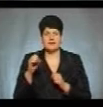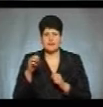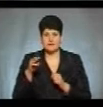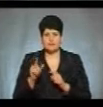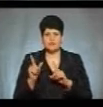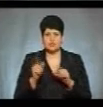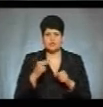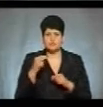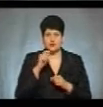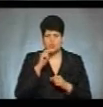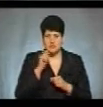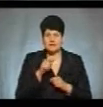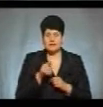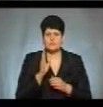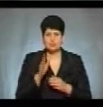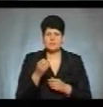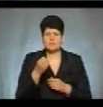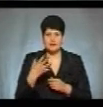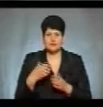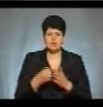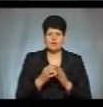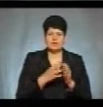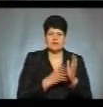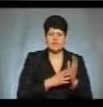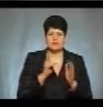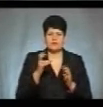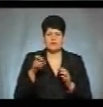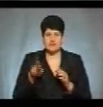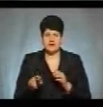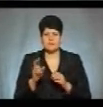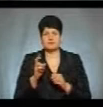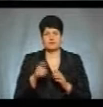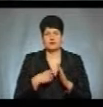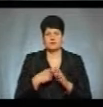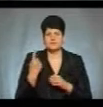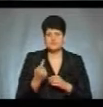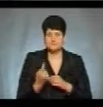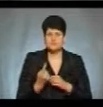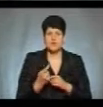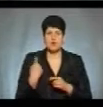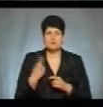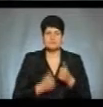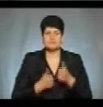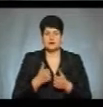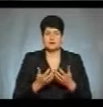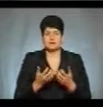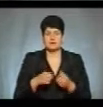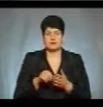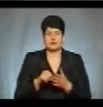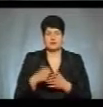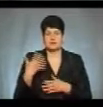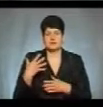чемпіонат України. Він відбудеться з 15 до 19 квітня у Бахмуті на Донеччині. В обласних змаганнях взяли участь понад